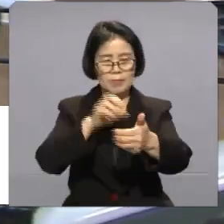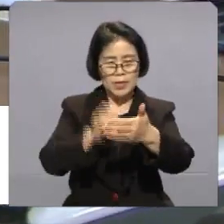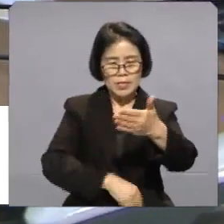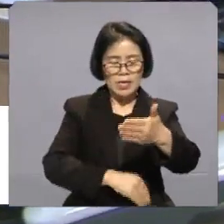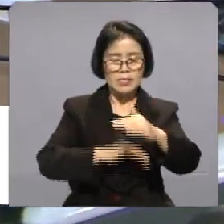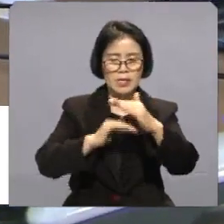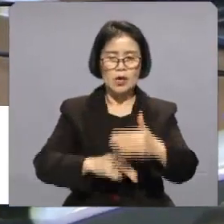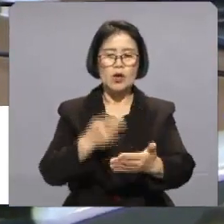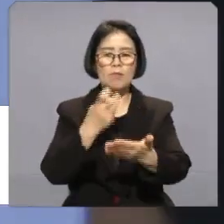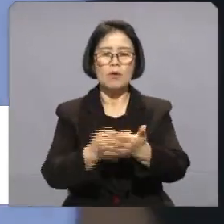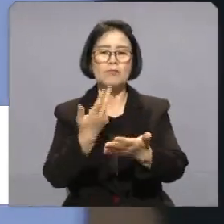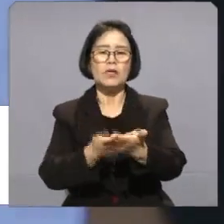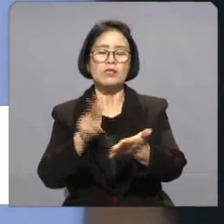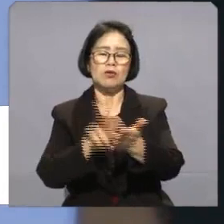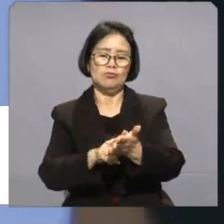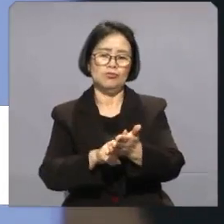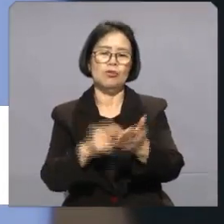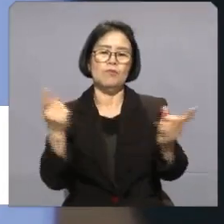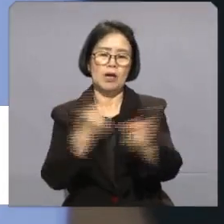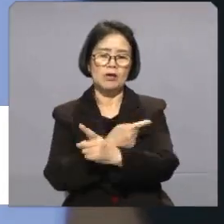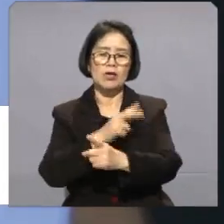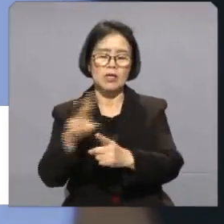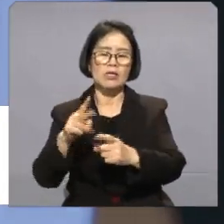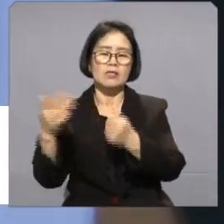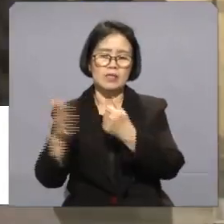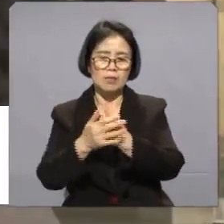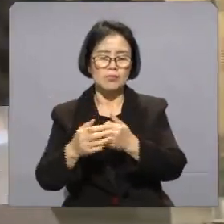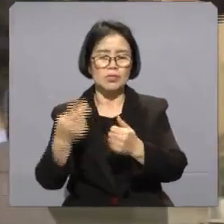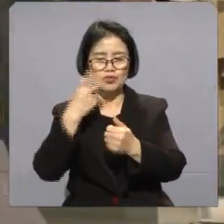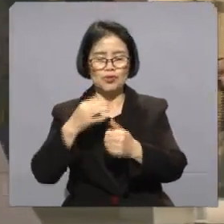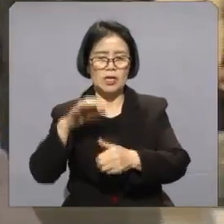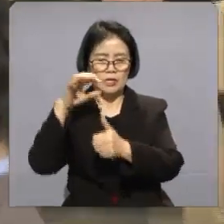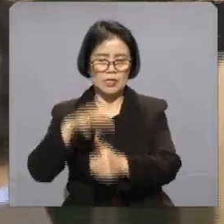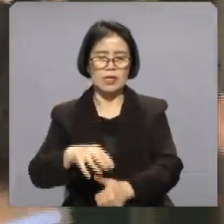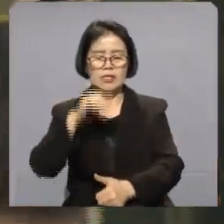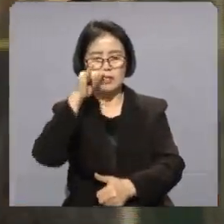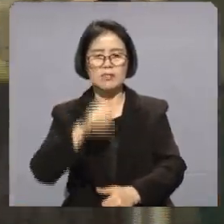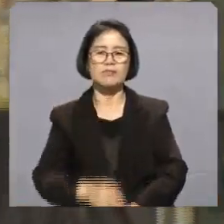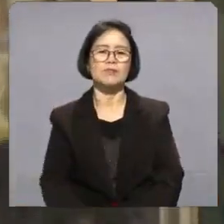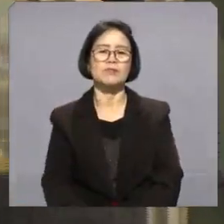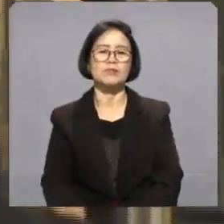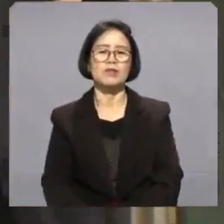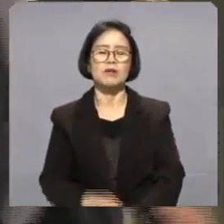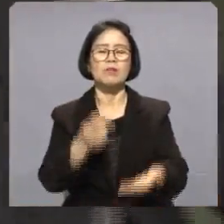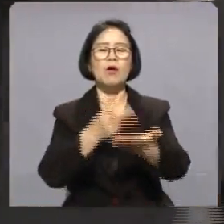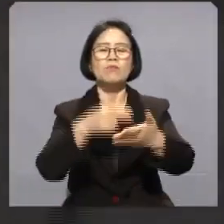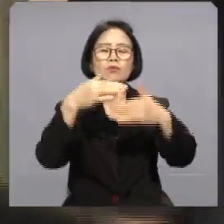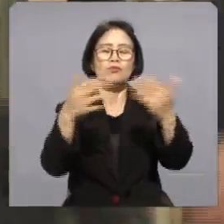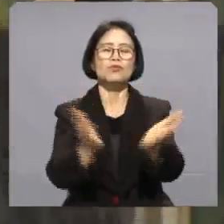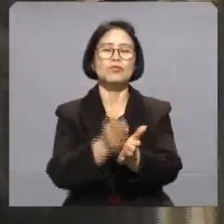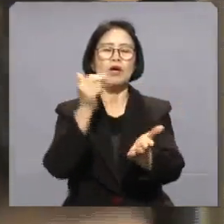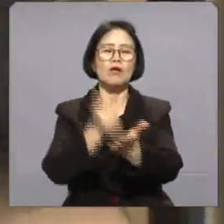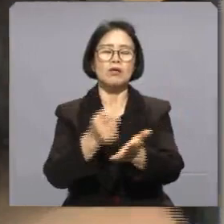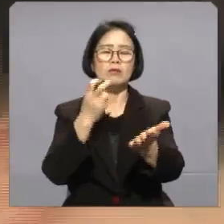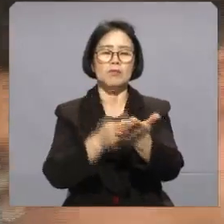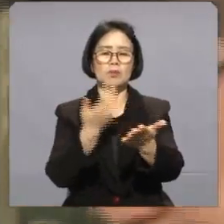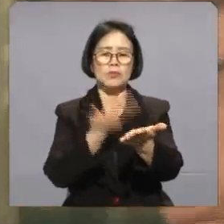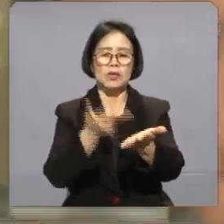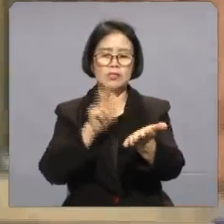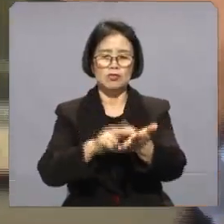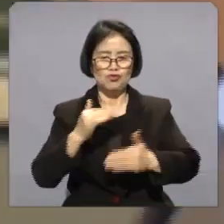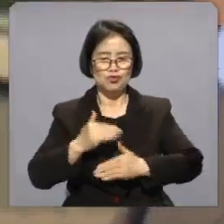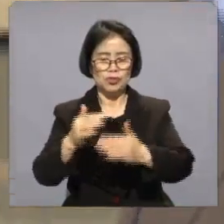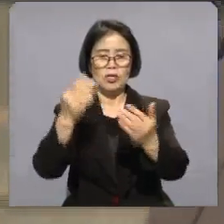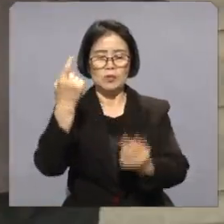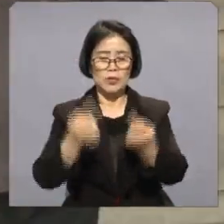법 개정으로 바꿔야 해 여전히 수사에 제약이 따르고 있습니다. 한동훈 법무부 장관은 법 개정을